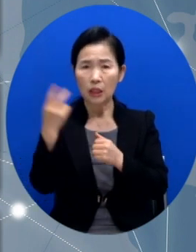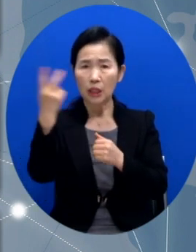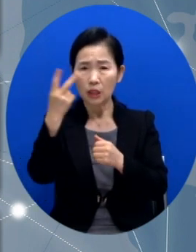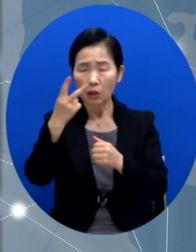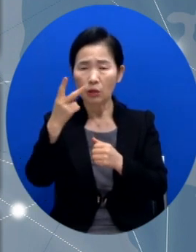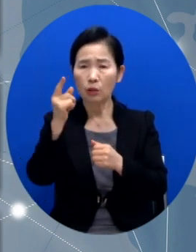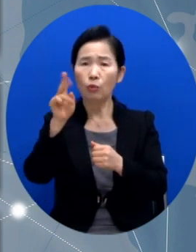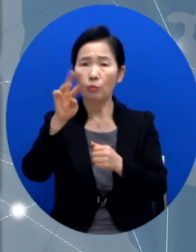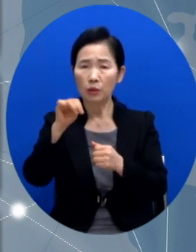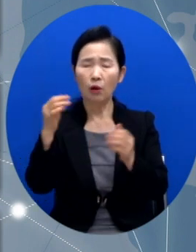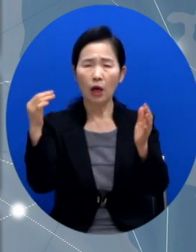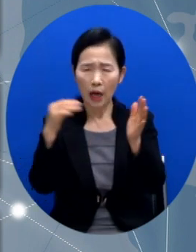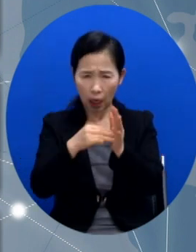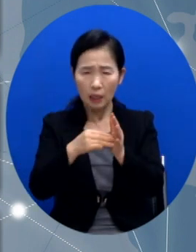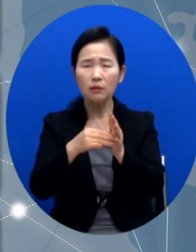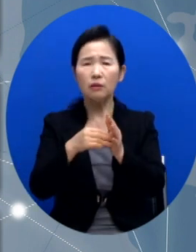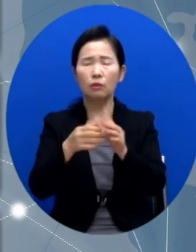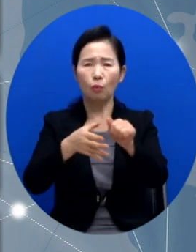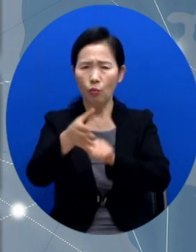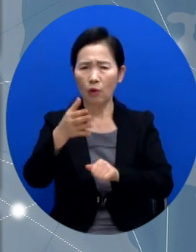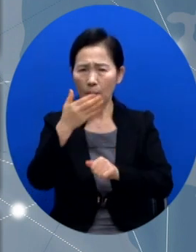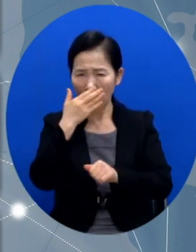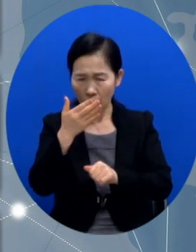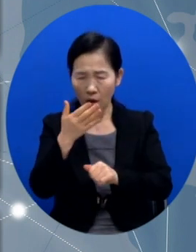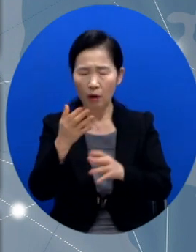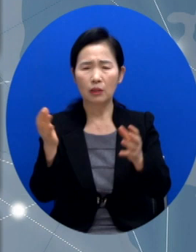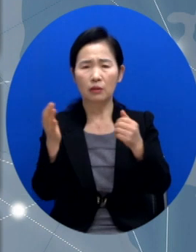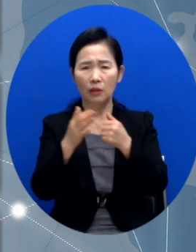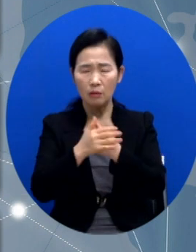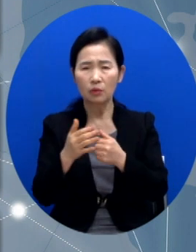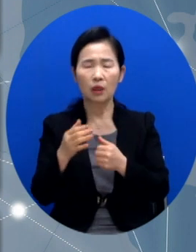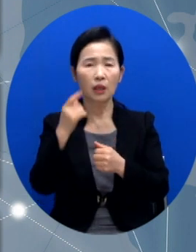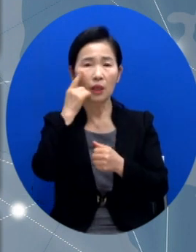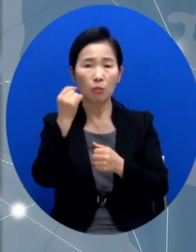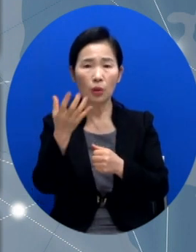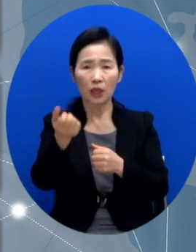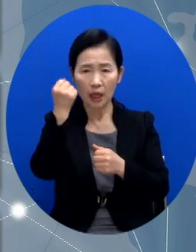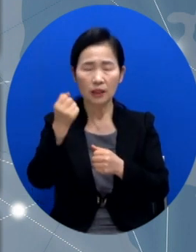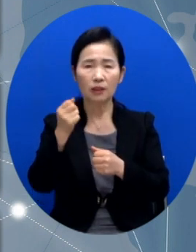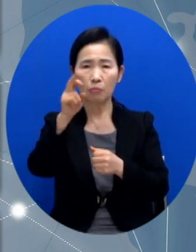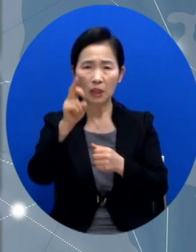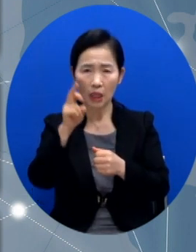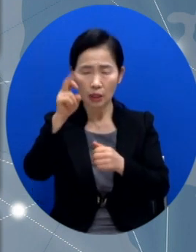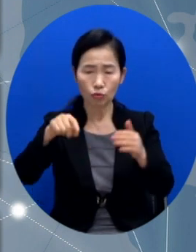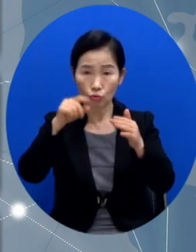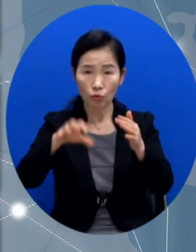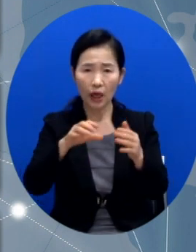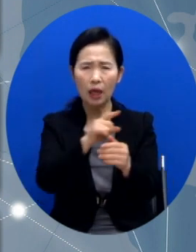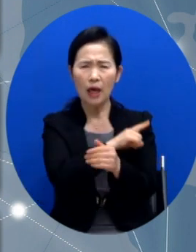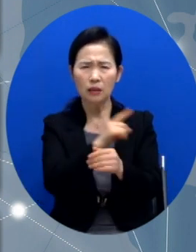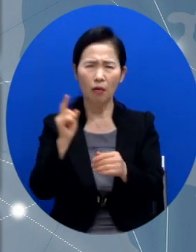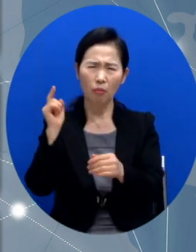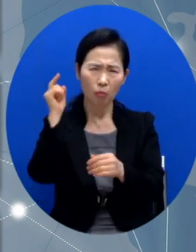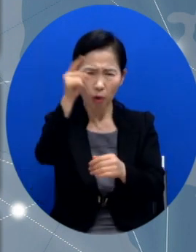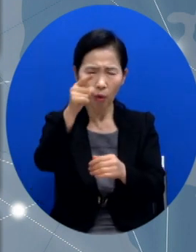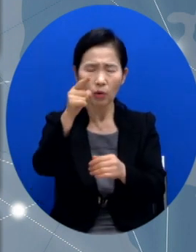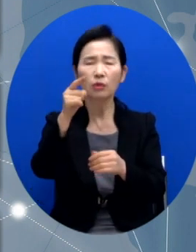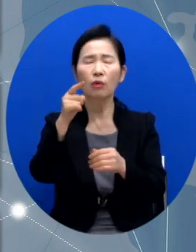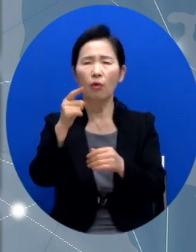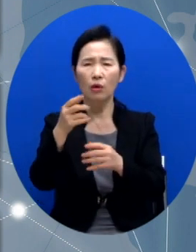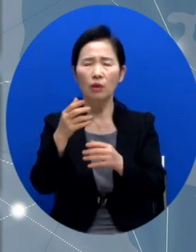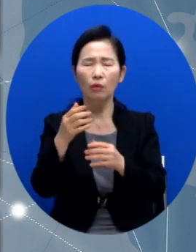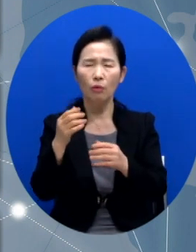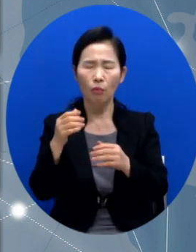것으로 알려졌습니다. 이 유도탄이 배치되면 일본 자위대가 보유한 미사일 가운데 가장 먼 거리를 공격할 수 있는